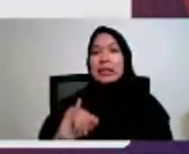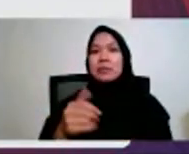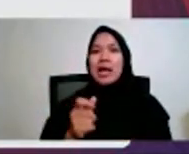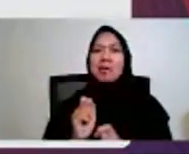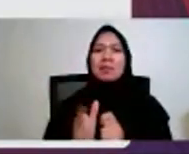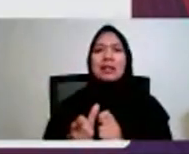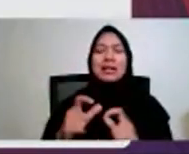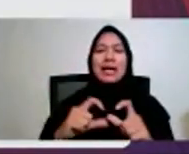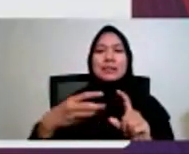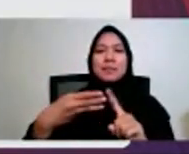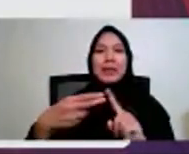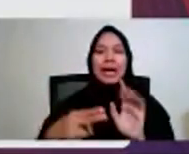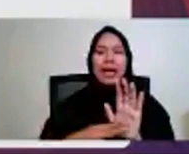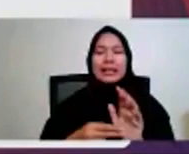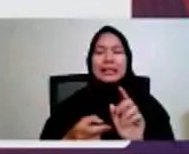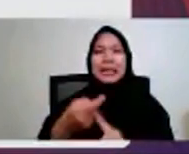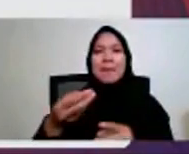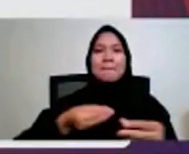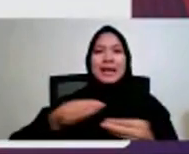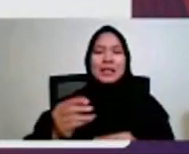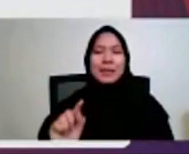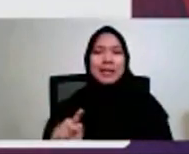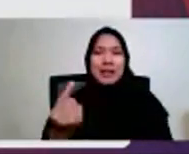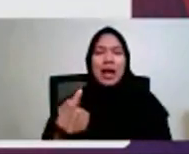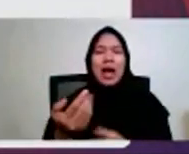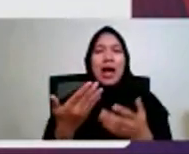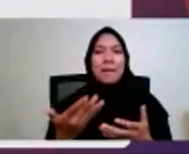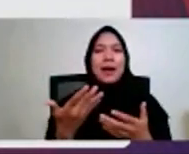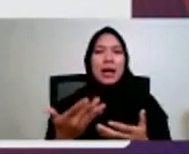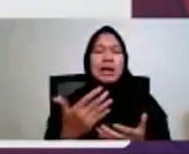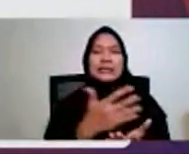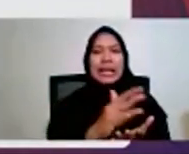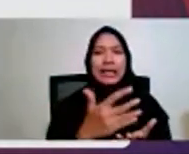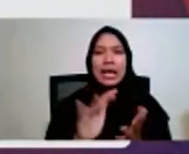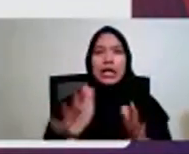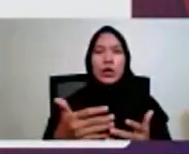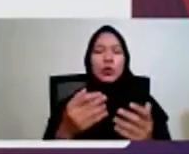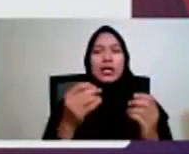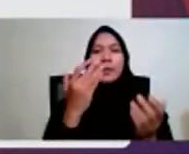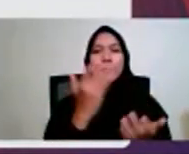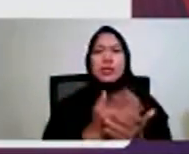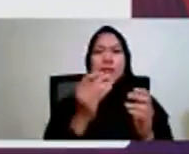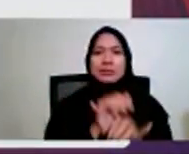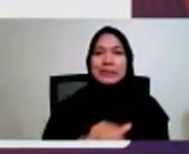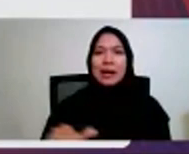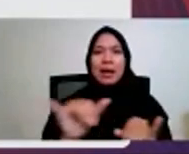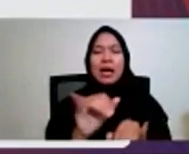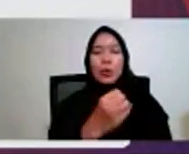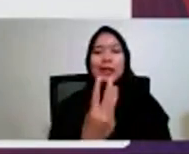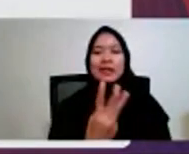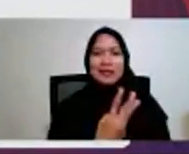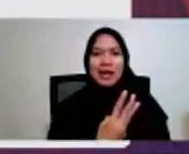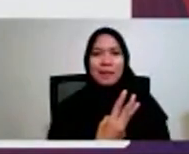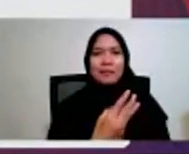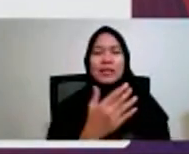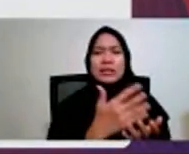SBN dari Pasar Perdana Apakah berdering maupun dengan keputusan bersama yang nomor tiga ini bergeser